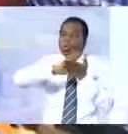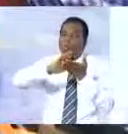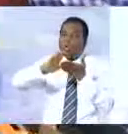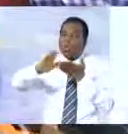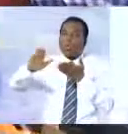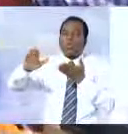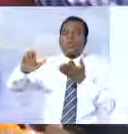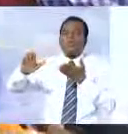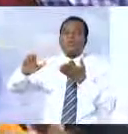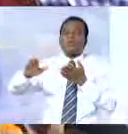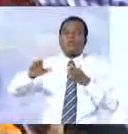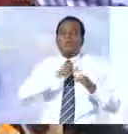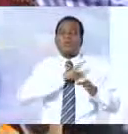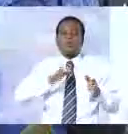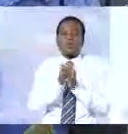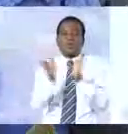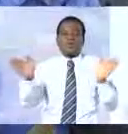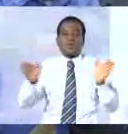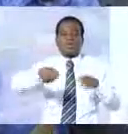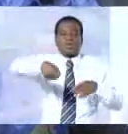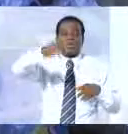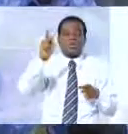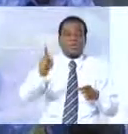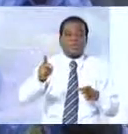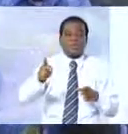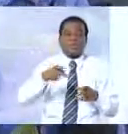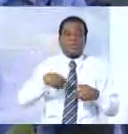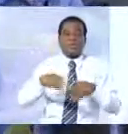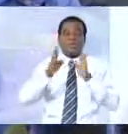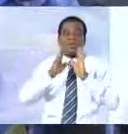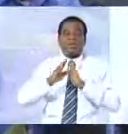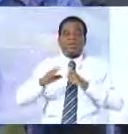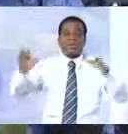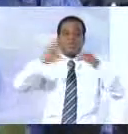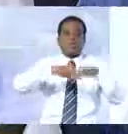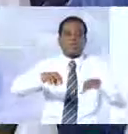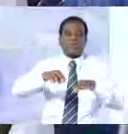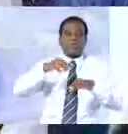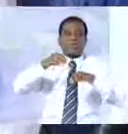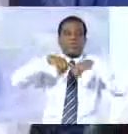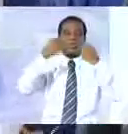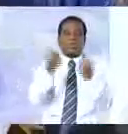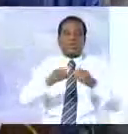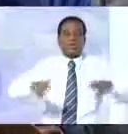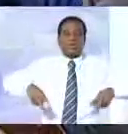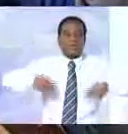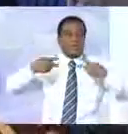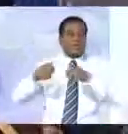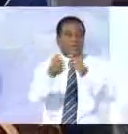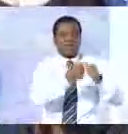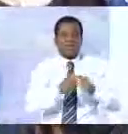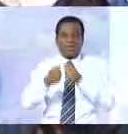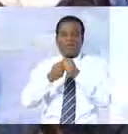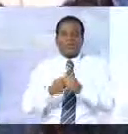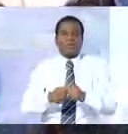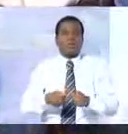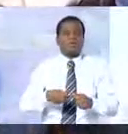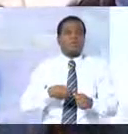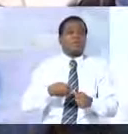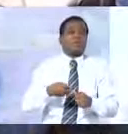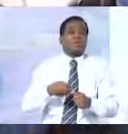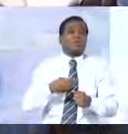réponse, le conseil général de San Pedro a exhorté à la cohésion sociale et au vivre ensemble prôné par le président